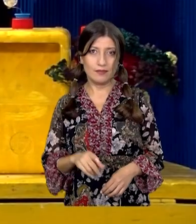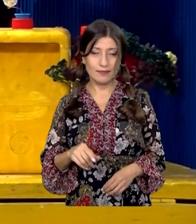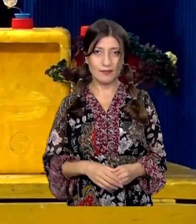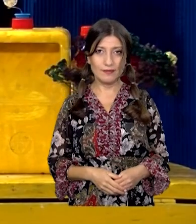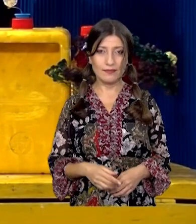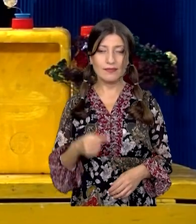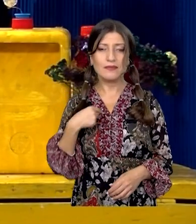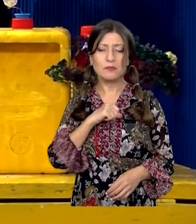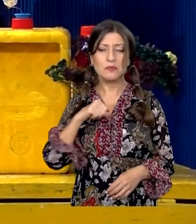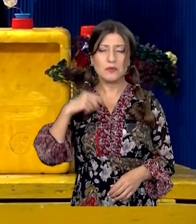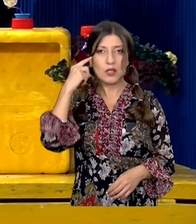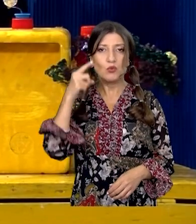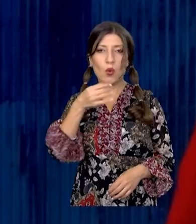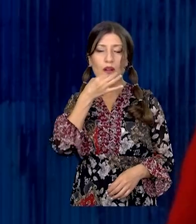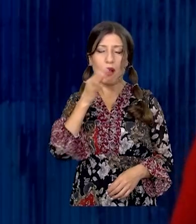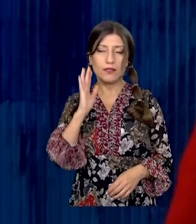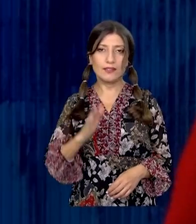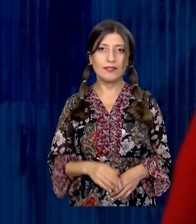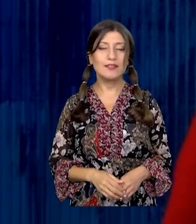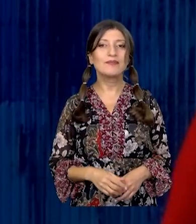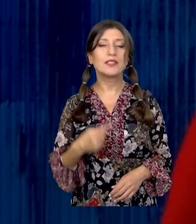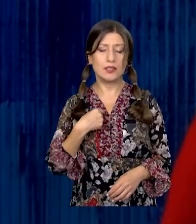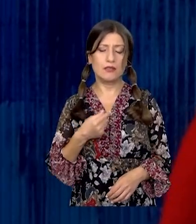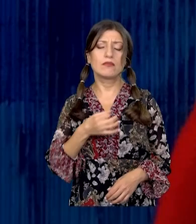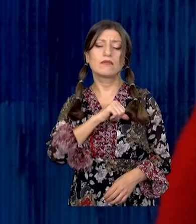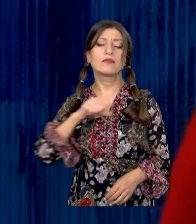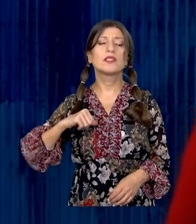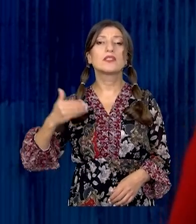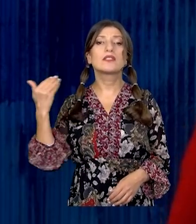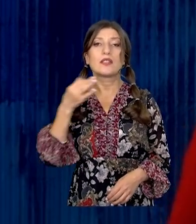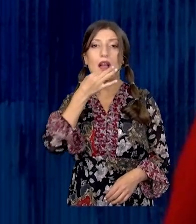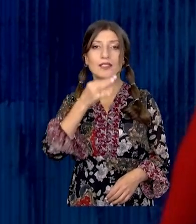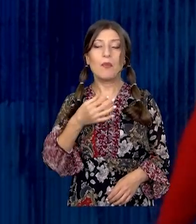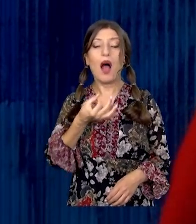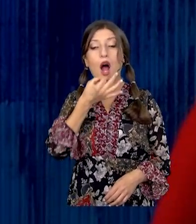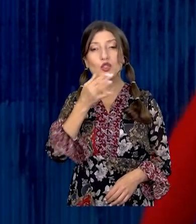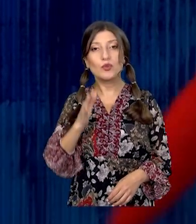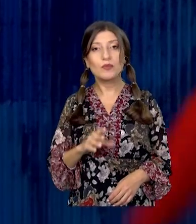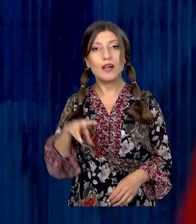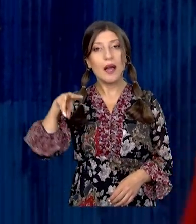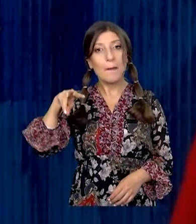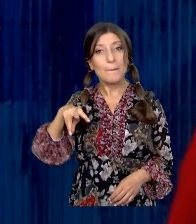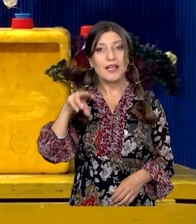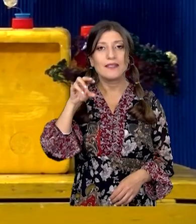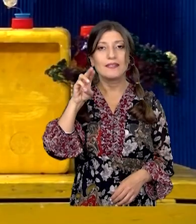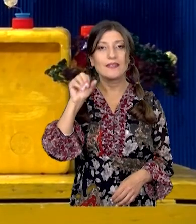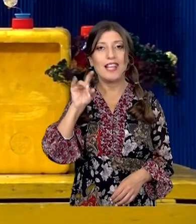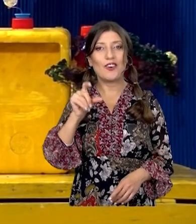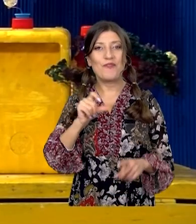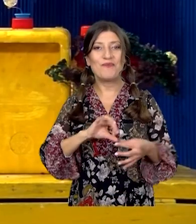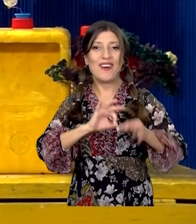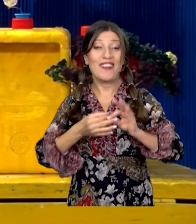եմ, կասես։ Դե որ կարծում ես կասեմ, ասում եմ, ասա, մտարով